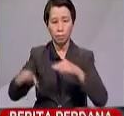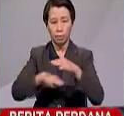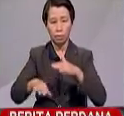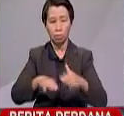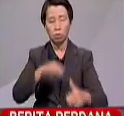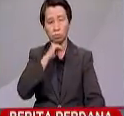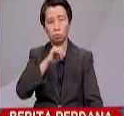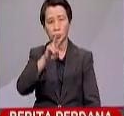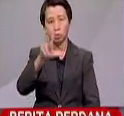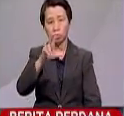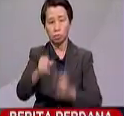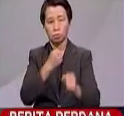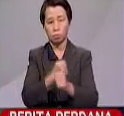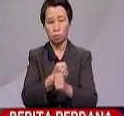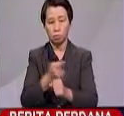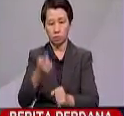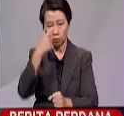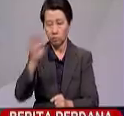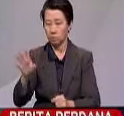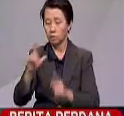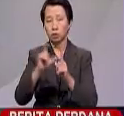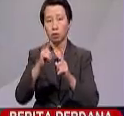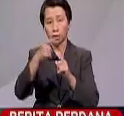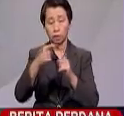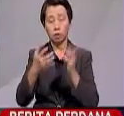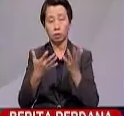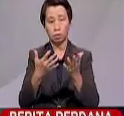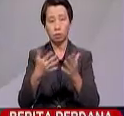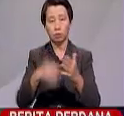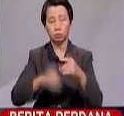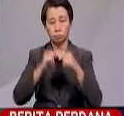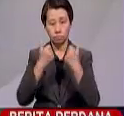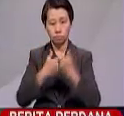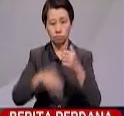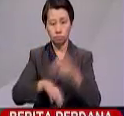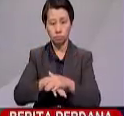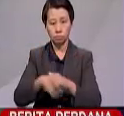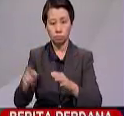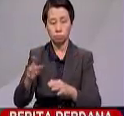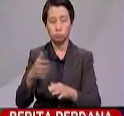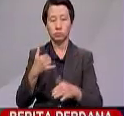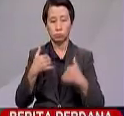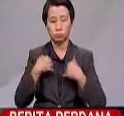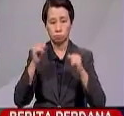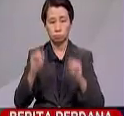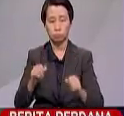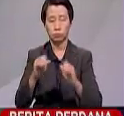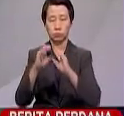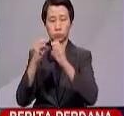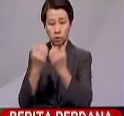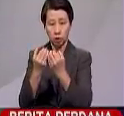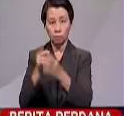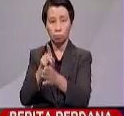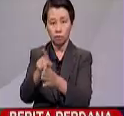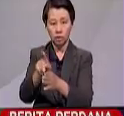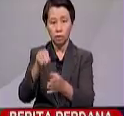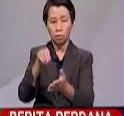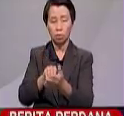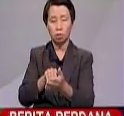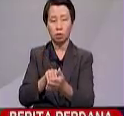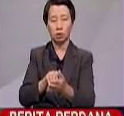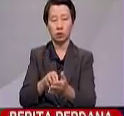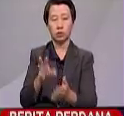tahun dan pengarah pembangunan teknikal satu Malaysia Pak Estonia, pernah menjadi ketua jurulatih beberapa klub profesional di Estonia